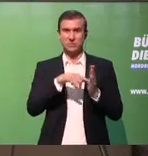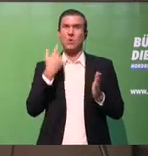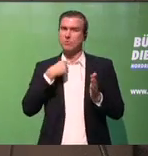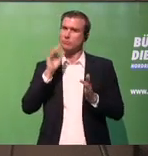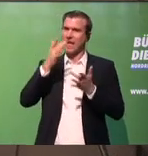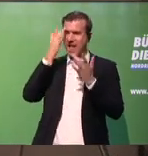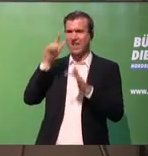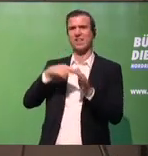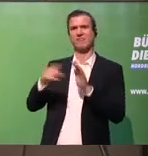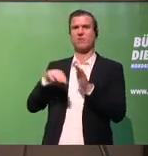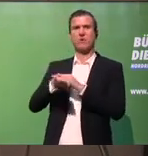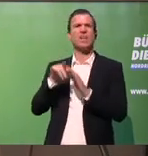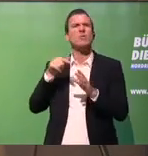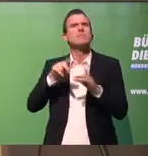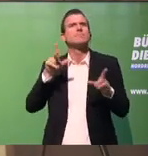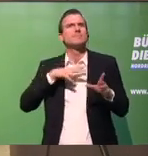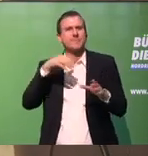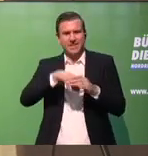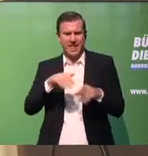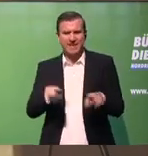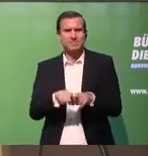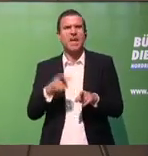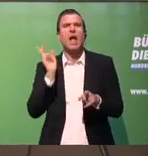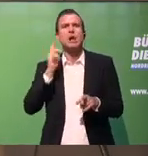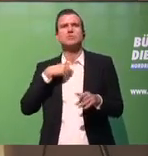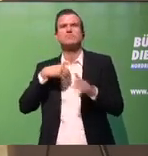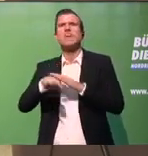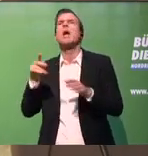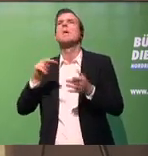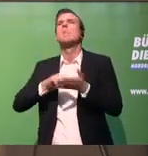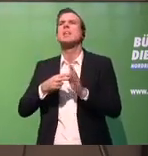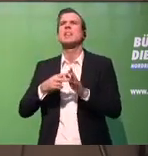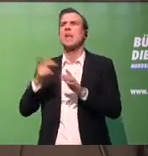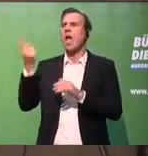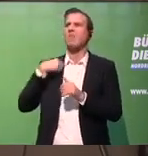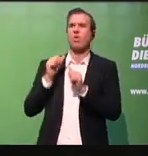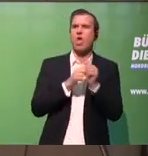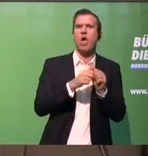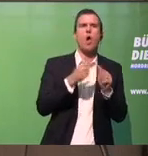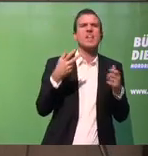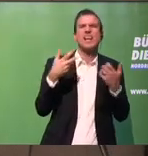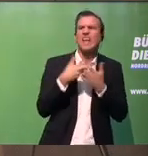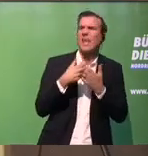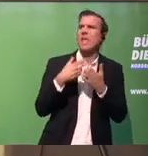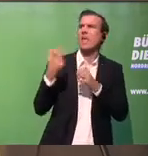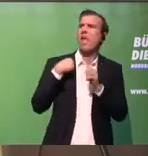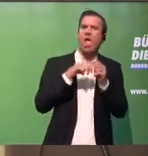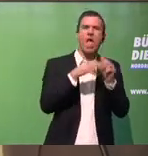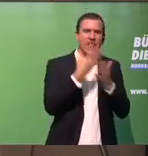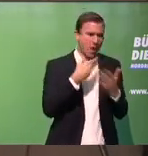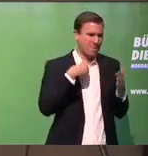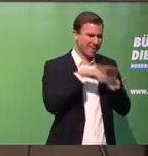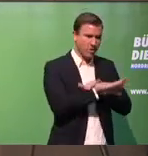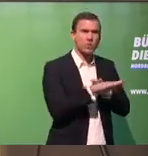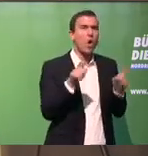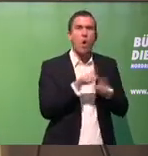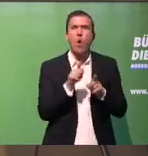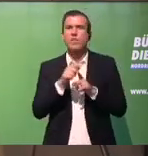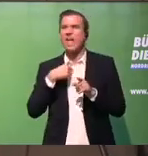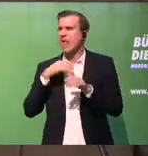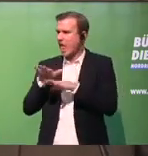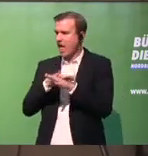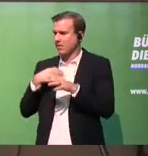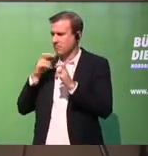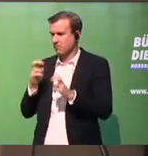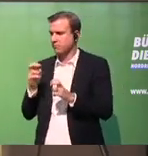im Endeffekt das Gleiche. Wenn ich mein Land verlassen muss, weil ich politisch verfolgt werde oder weil dann Krieg droht oder stattfindet oder weil ich es verlassen muss, weil ich da